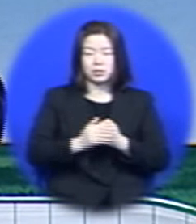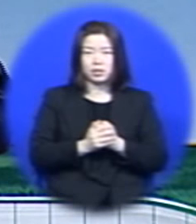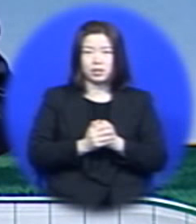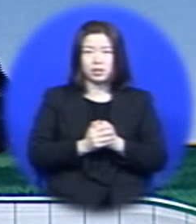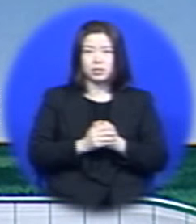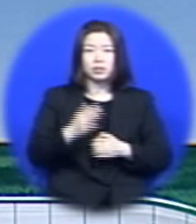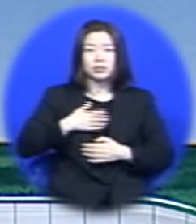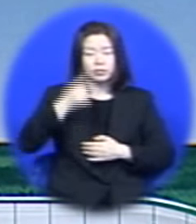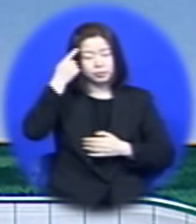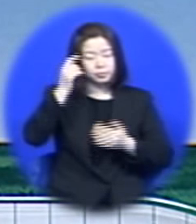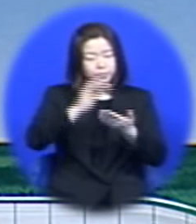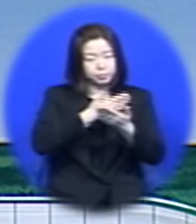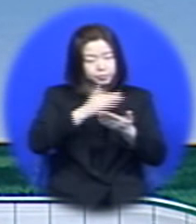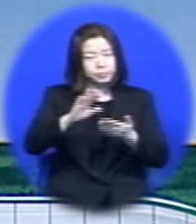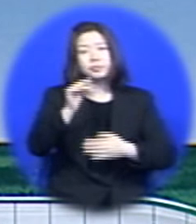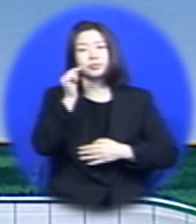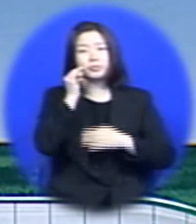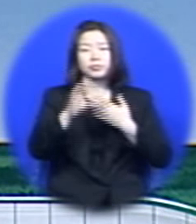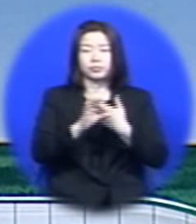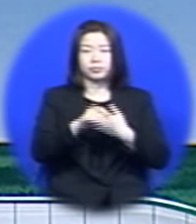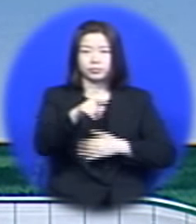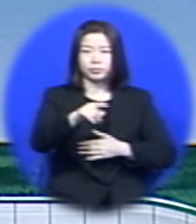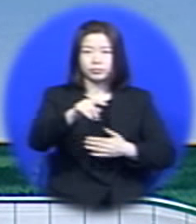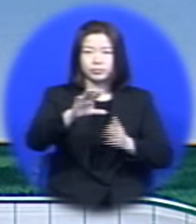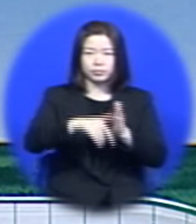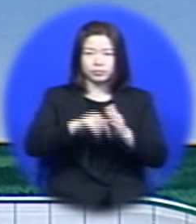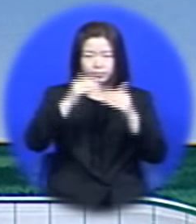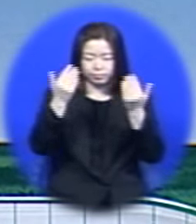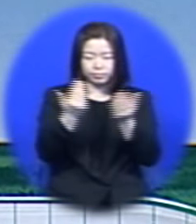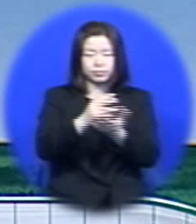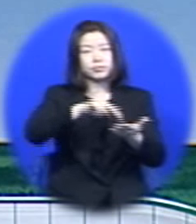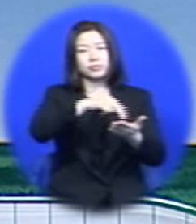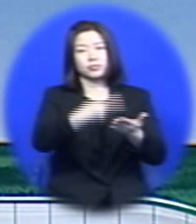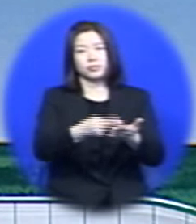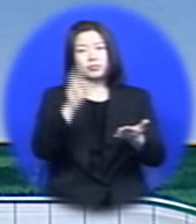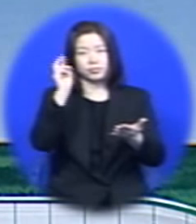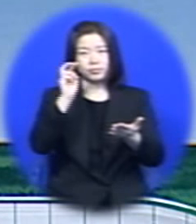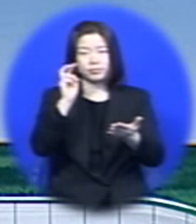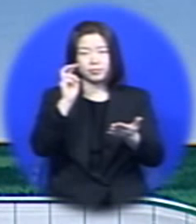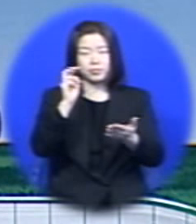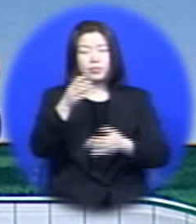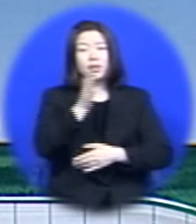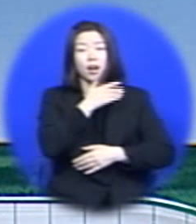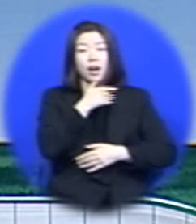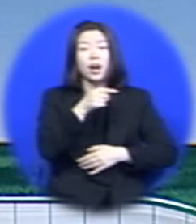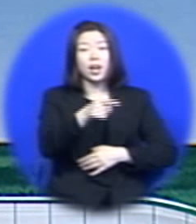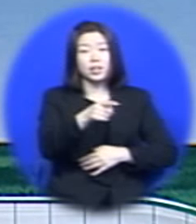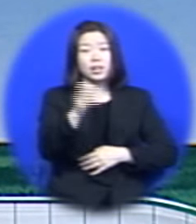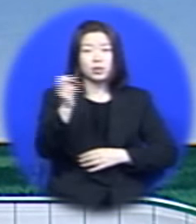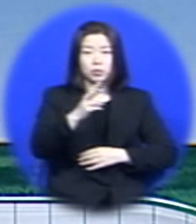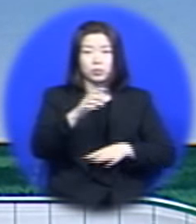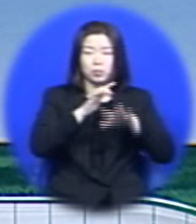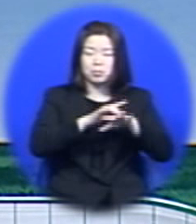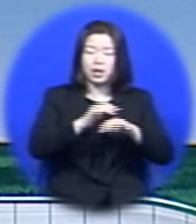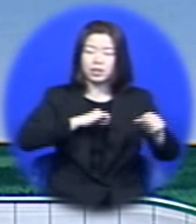제가 분별을 못했으면 그때 확 넘어졌을 뻔했어요. 아, 이게 또 마귀